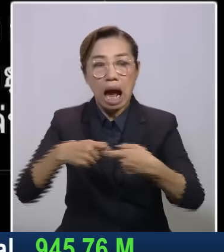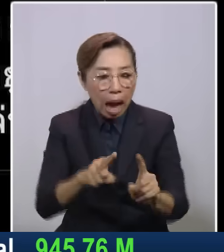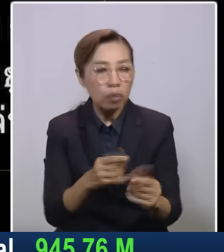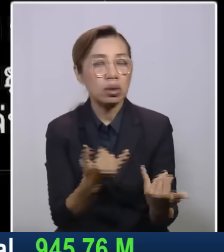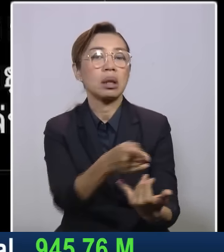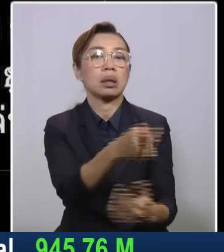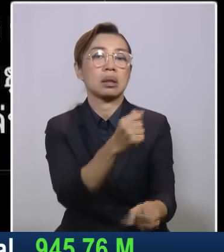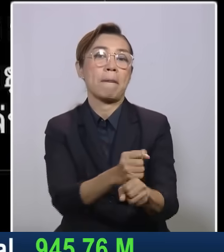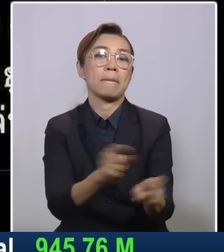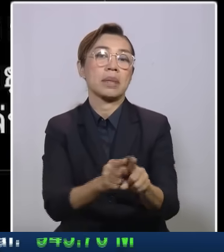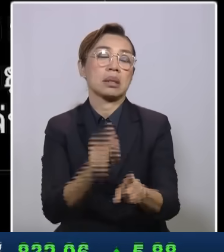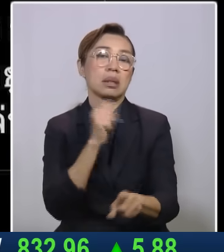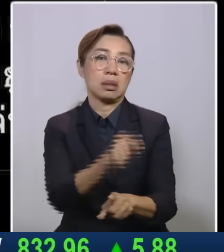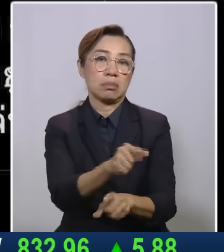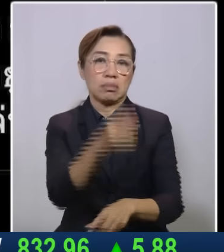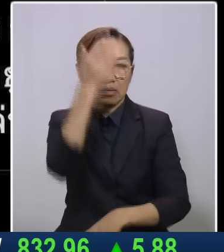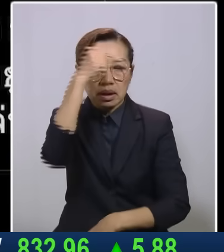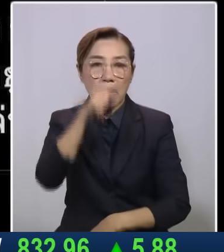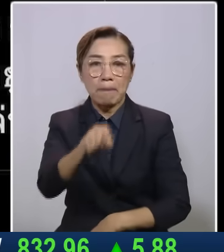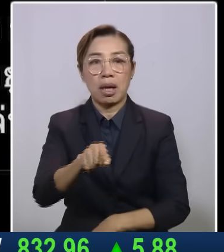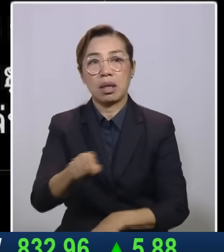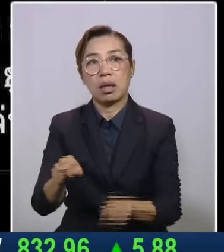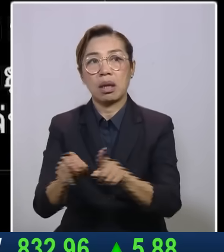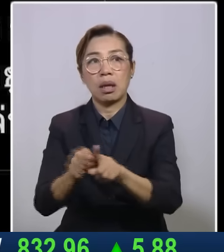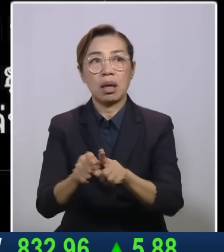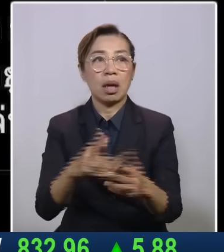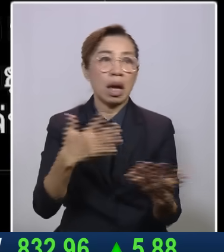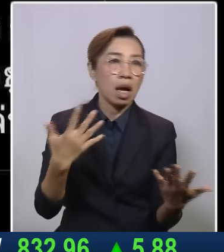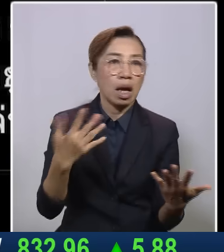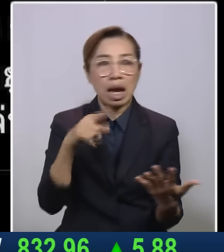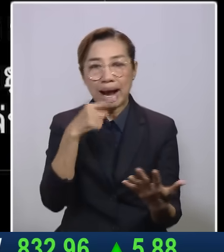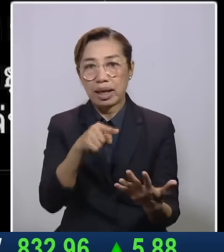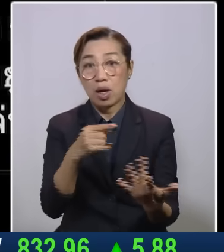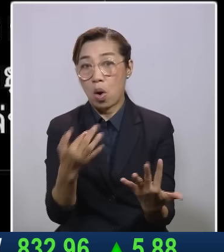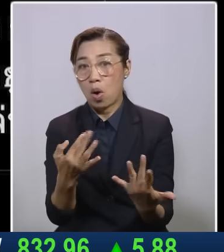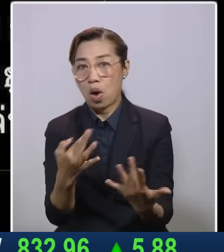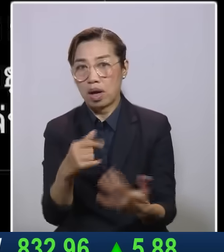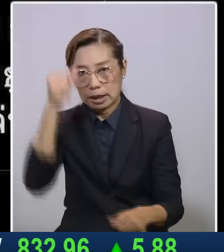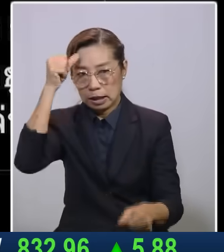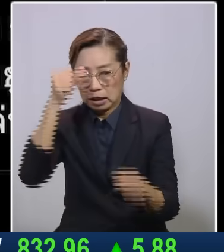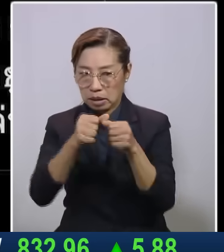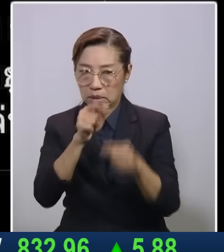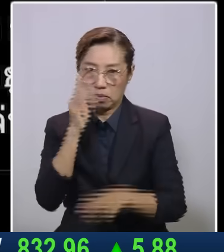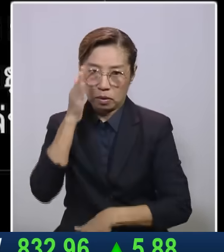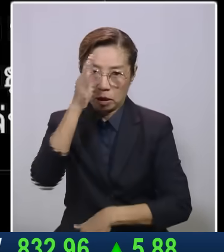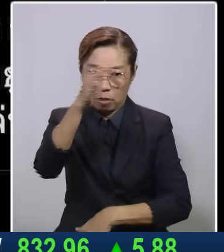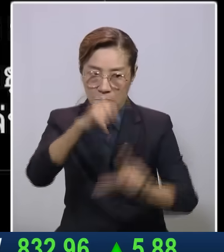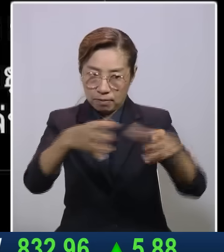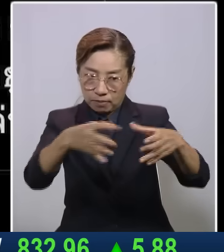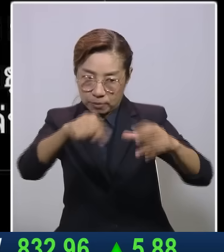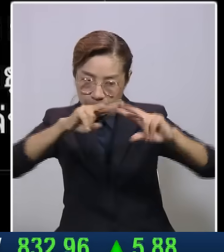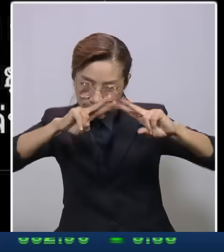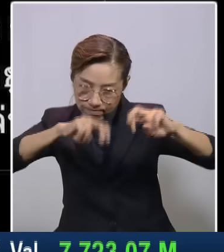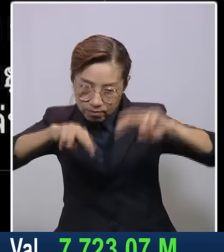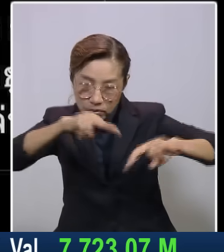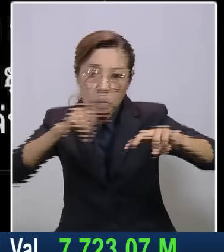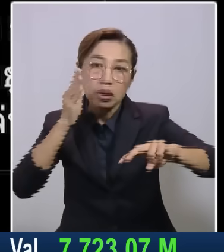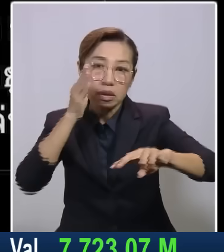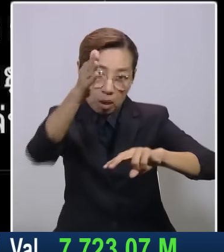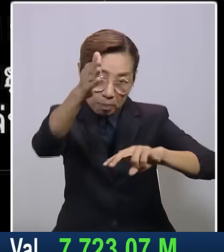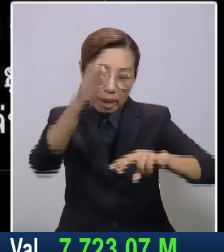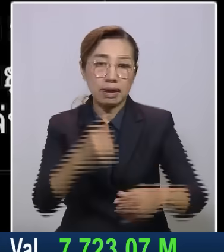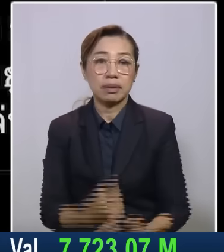โหวตและเตะปูอัดออกเนี่ยก็เดี๋ยวหลังจากเนี้ยจำเลยว่าจะต้องตรวจสอบแล้วก็จะเกิดอะไรขึ้นนะ